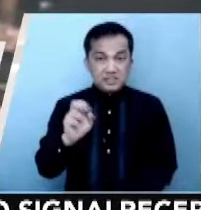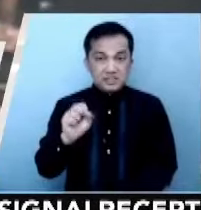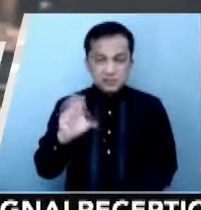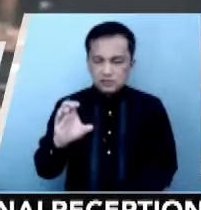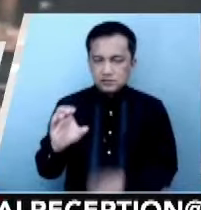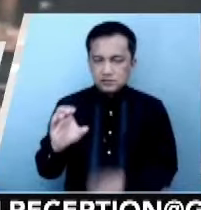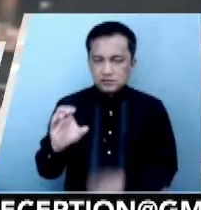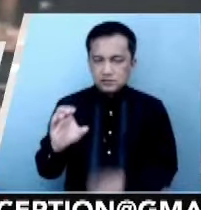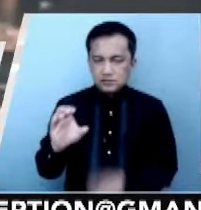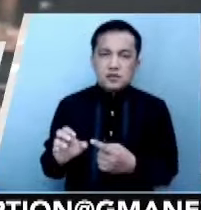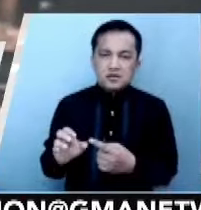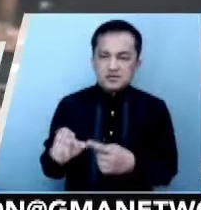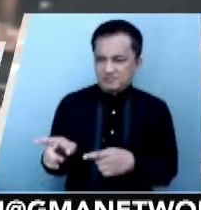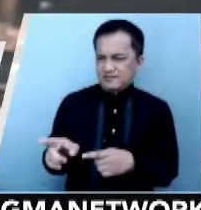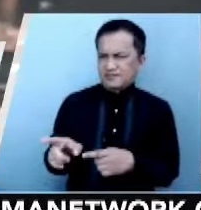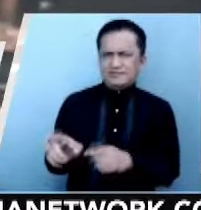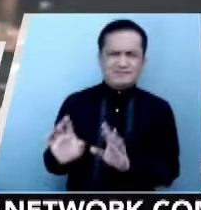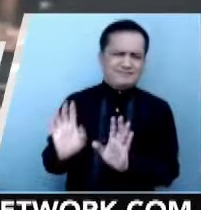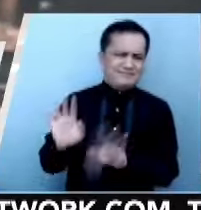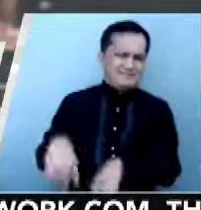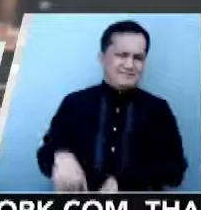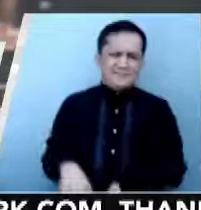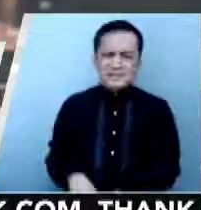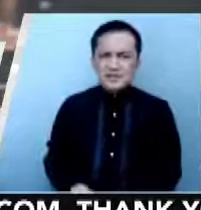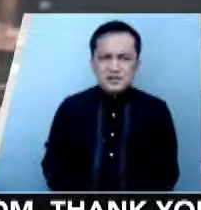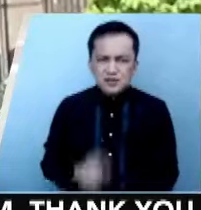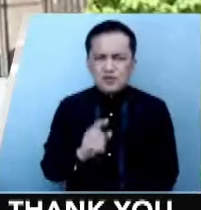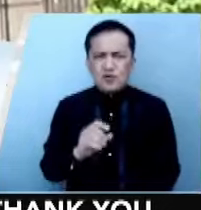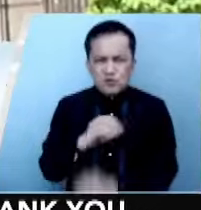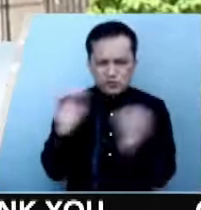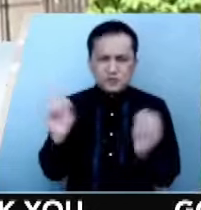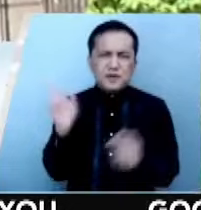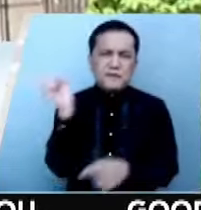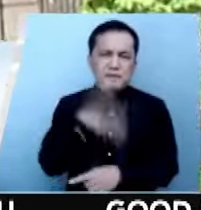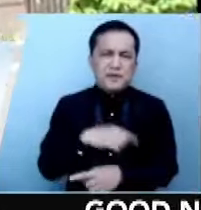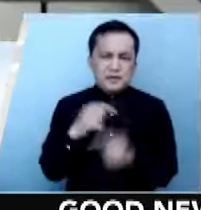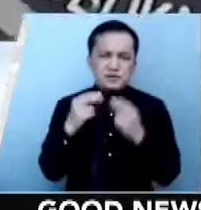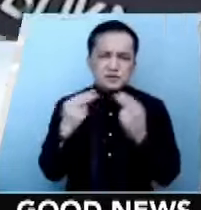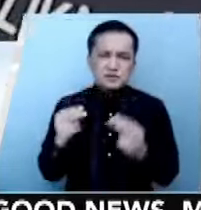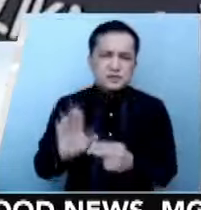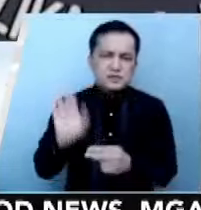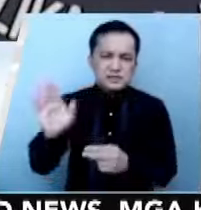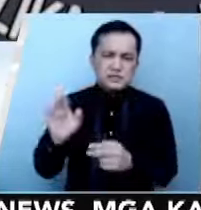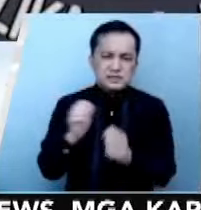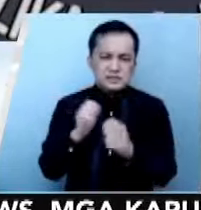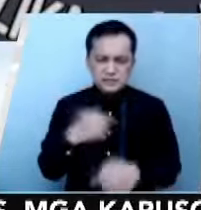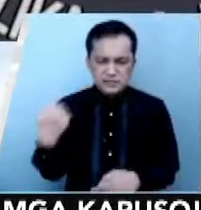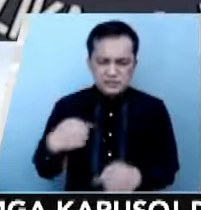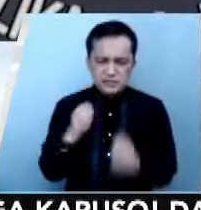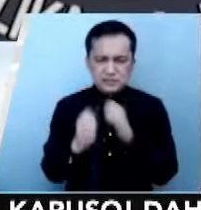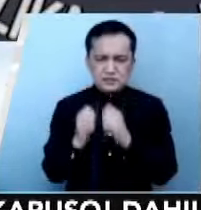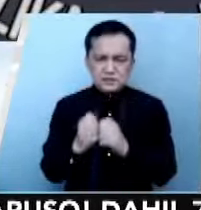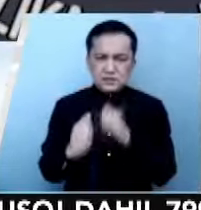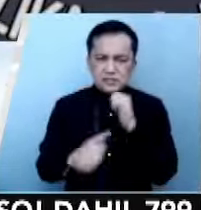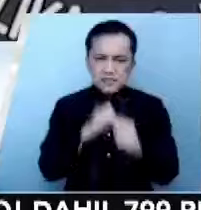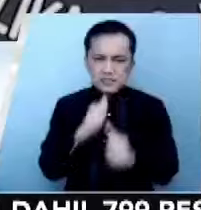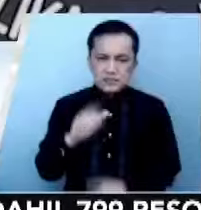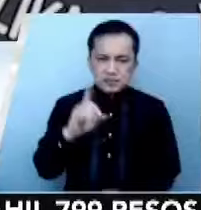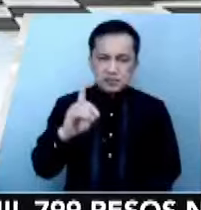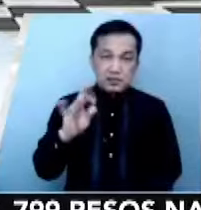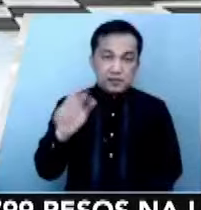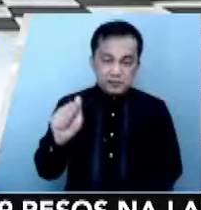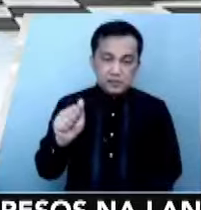and clearly fake news on the part of the Chinese Embassy. Nauna nang itinanggi ng Foreign Affairs at Defense Departments, pati